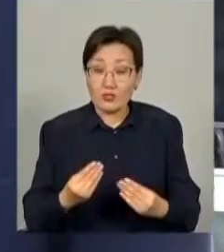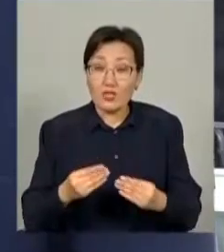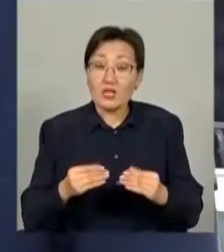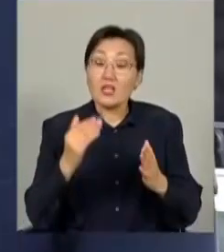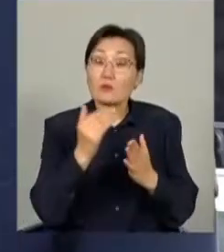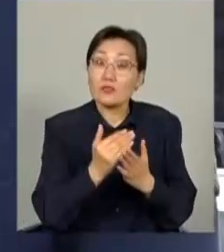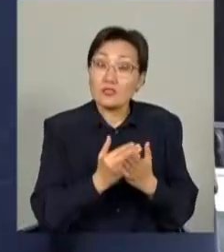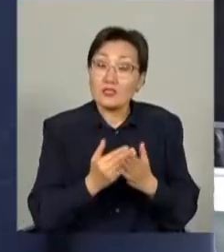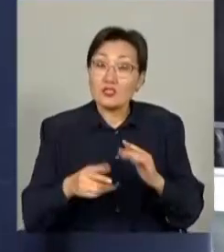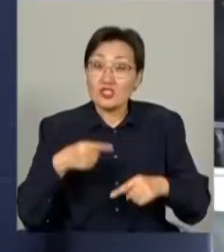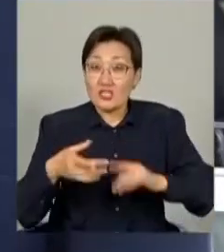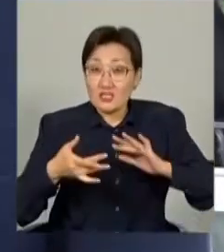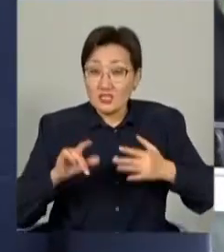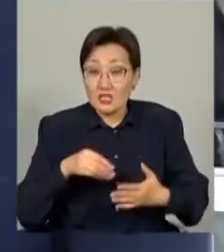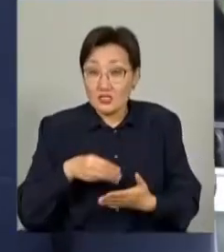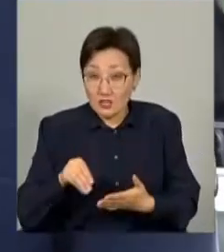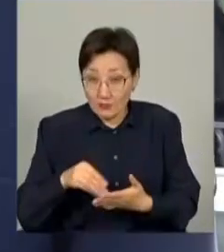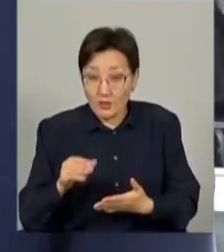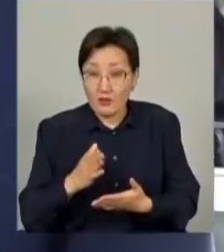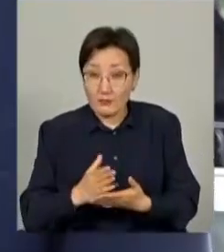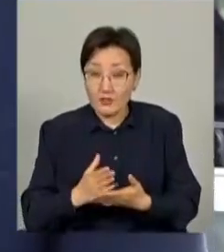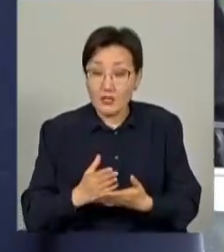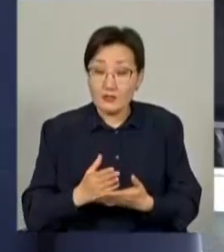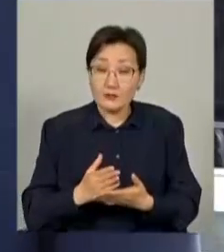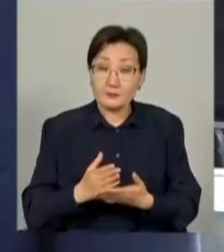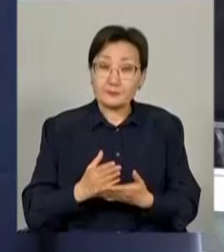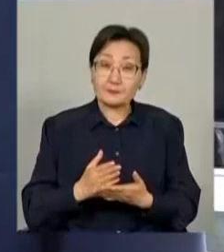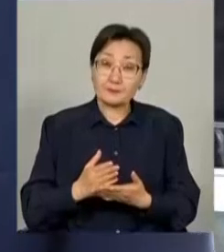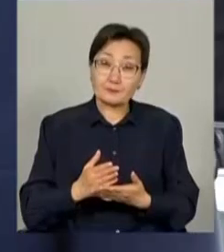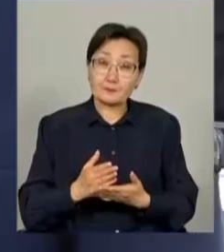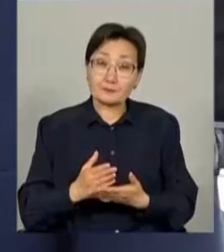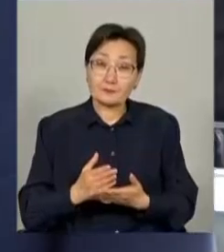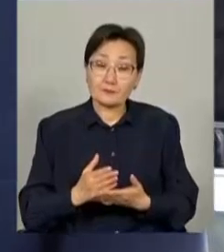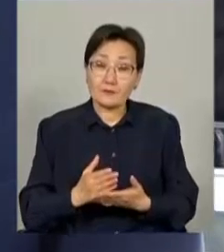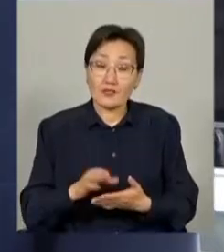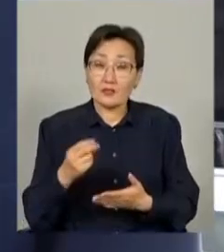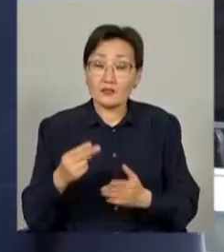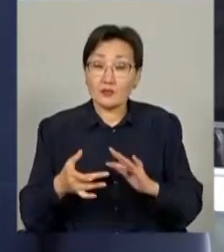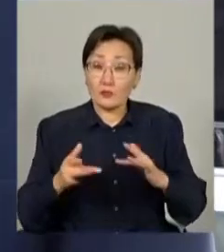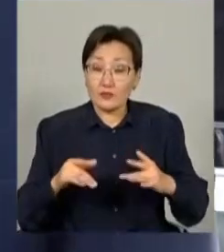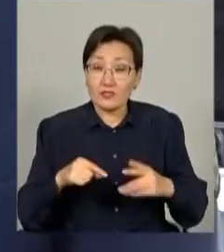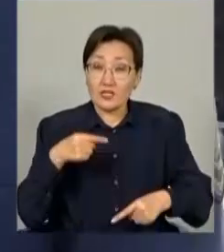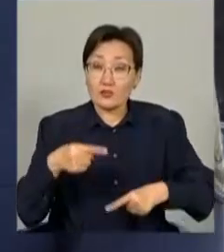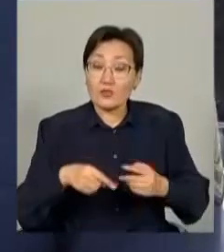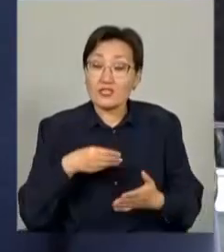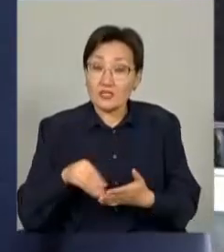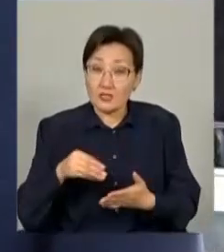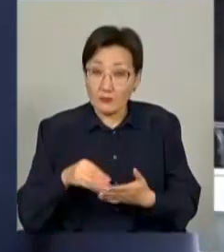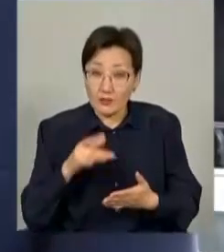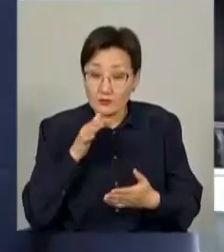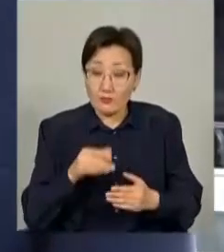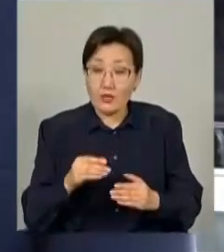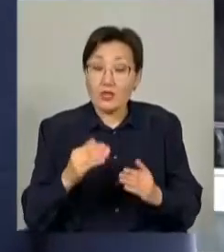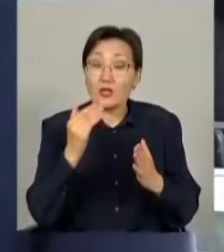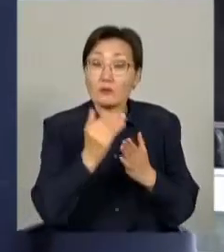сайттардан сатып алады қолма-қол жаңағы социальный сетті, сол жерден сатып алғанда да сайтқа